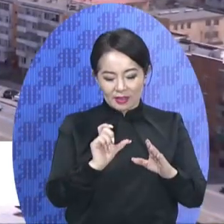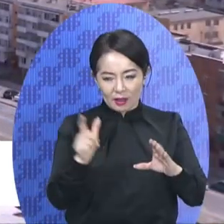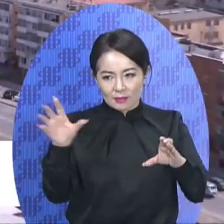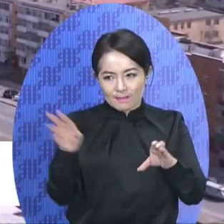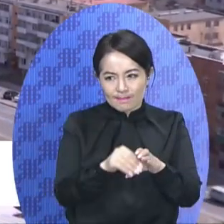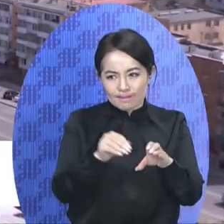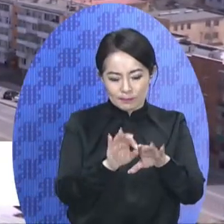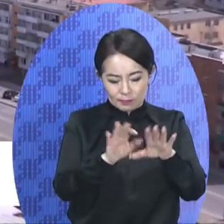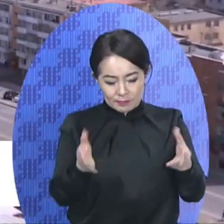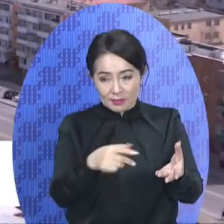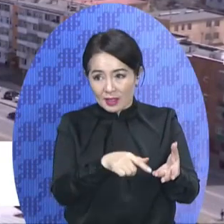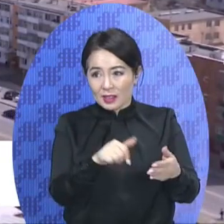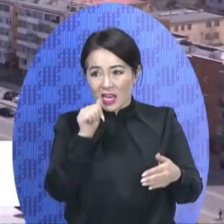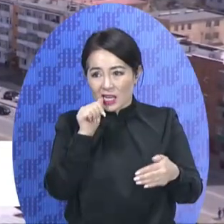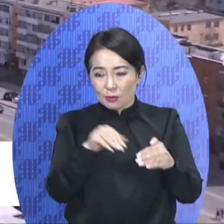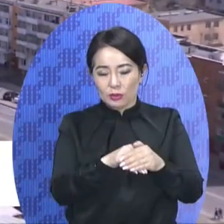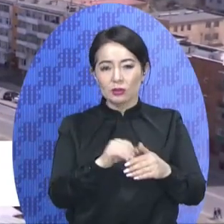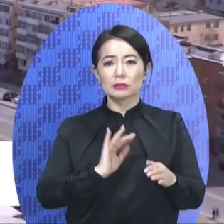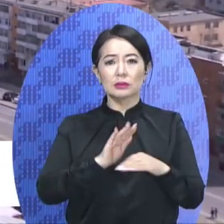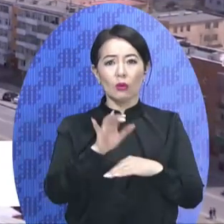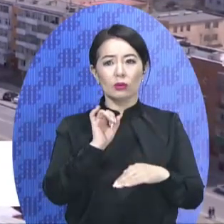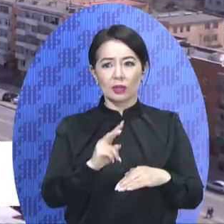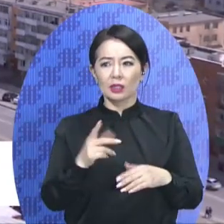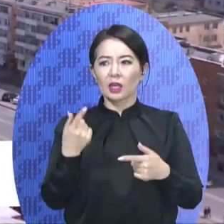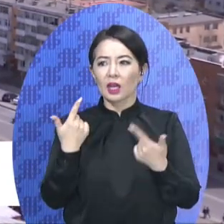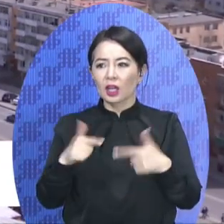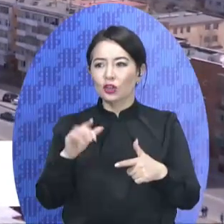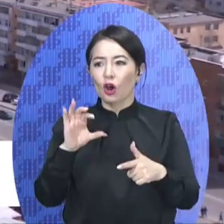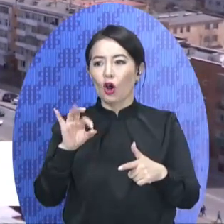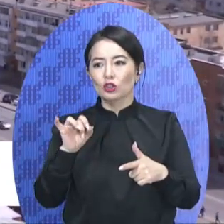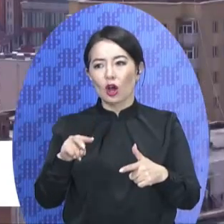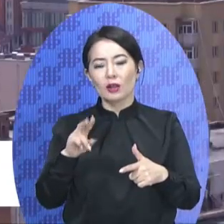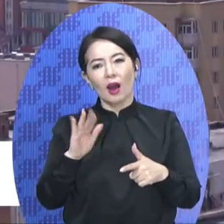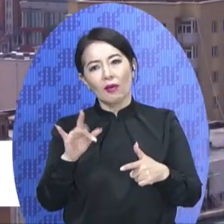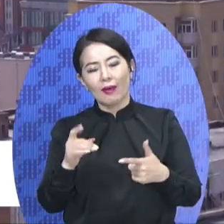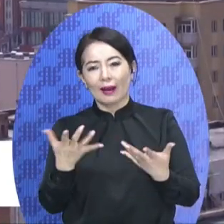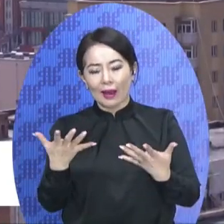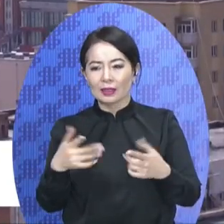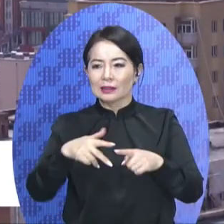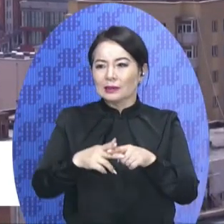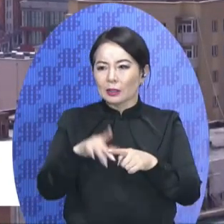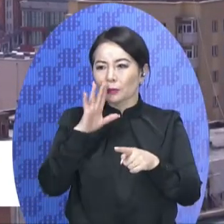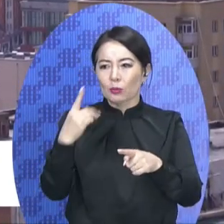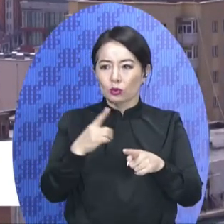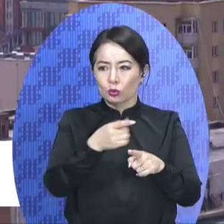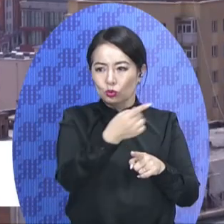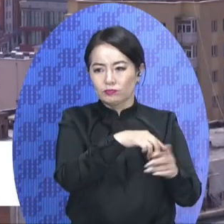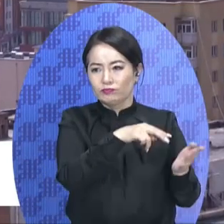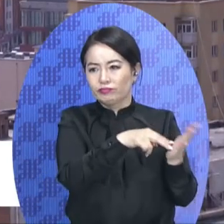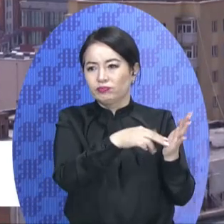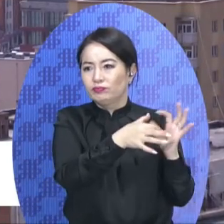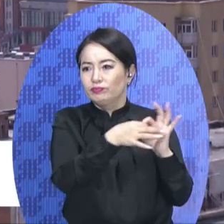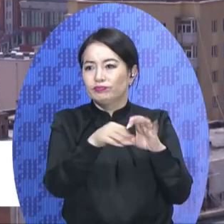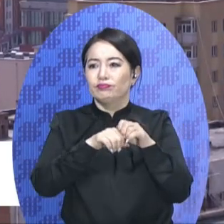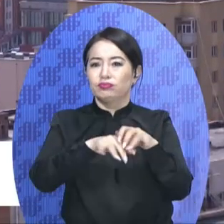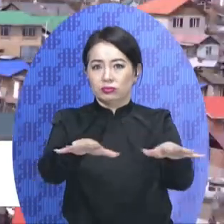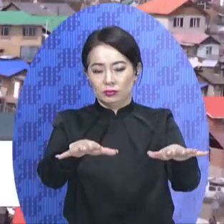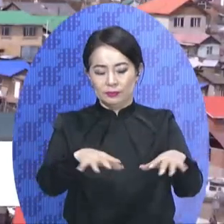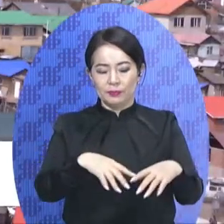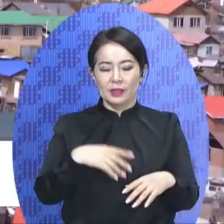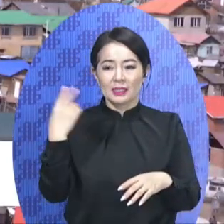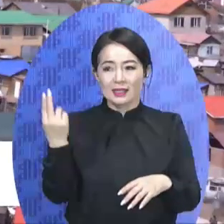талын давуу талтай. Аливаа нэг осол аваар гарлаа гэхэд засварлах гэж хүлээхгүй шууд хуримтлуураасаа эрчим хүчээ залгана. За мөн цахилгаанаар гэр